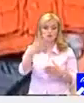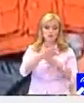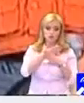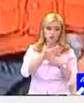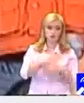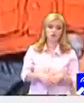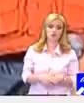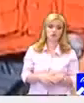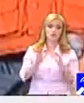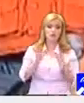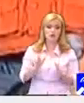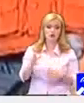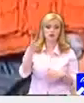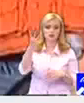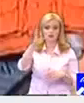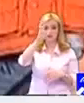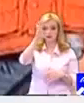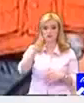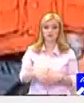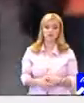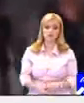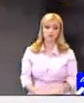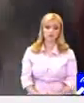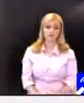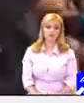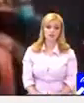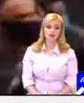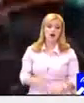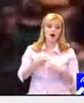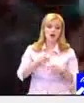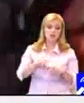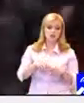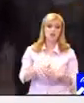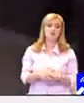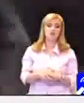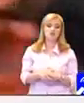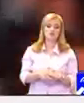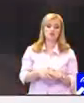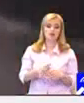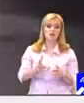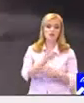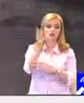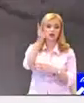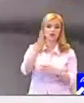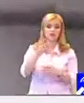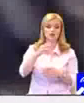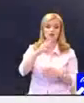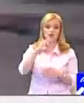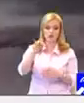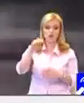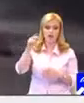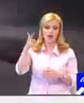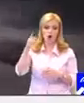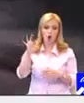un estado de calamidad, cuando menos en tres departamentos. Fuego este unul dintre cei mai activi vulcani din America Latina, dar